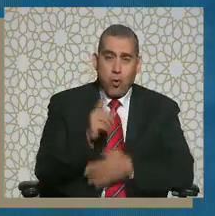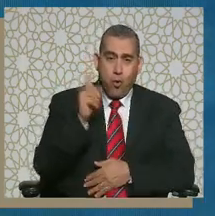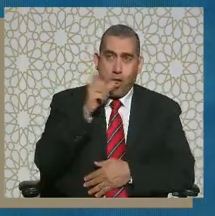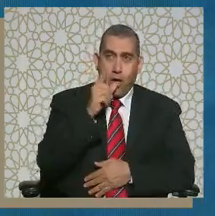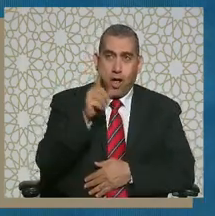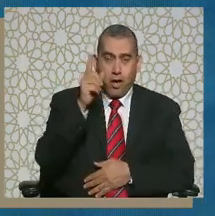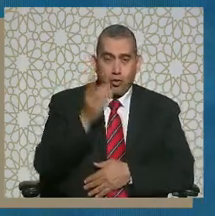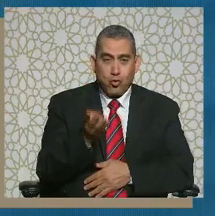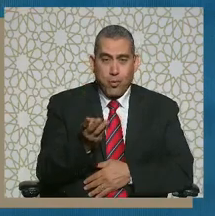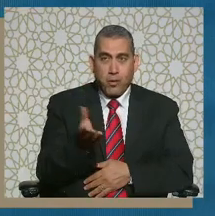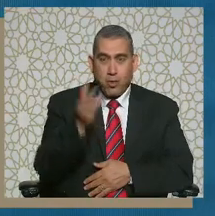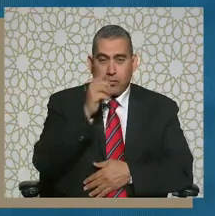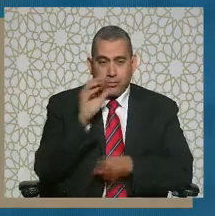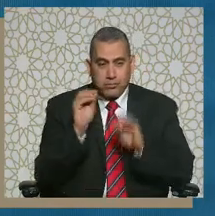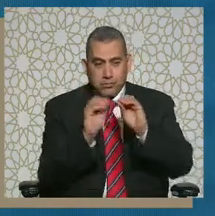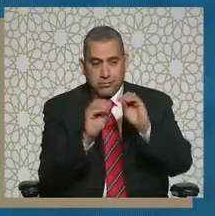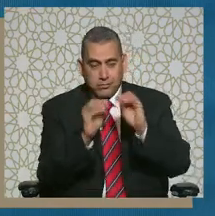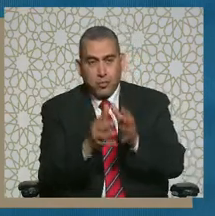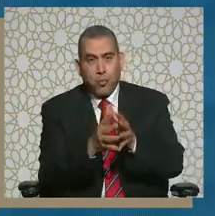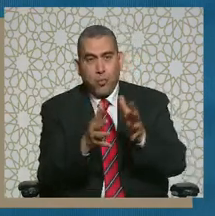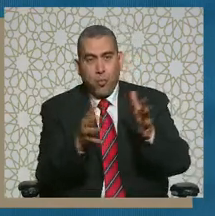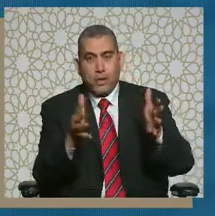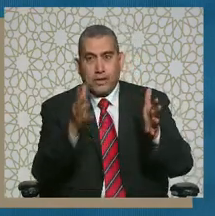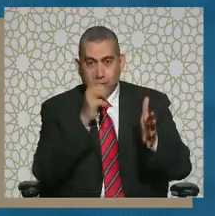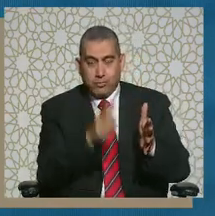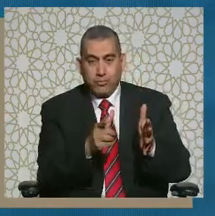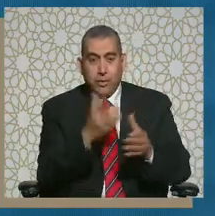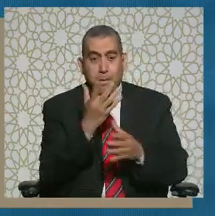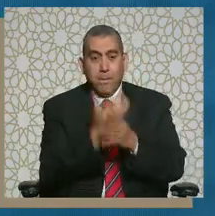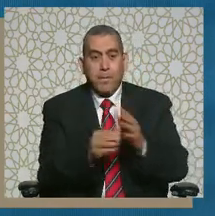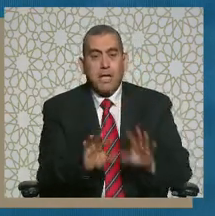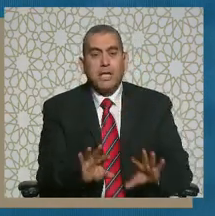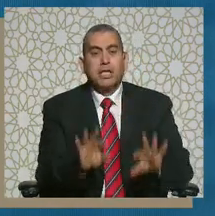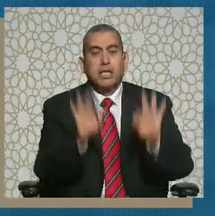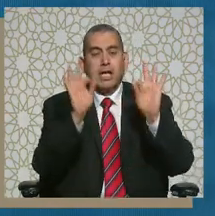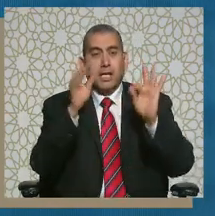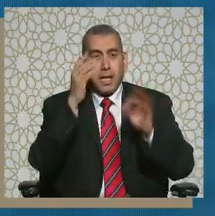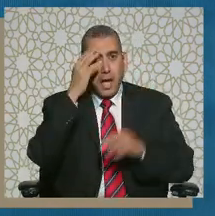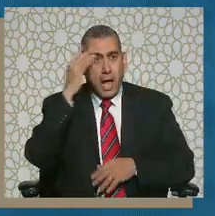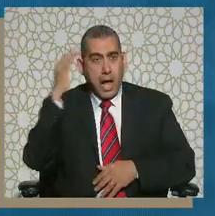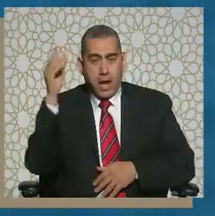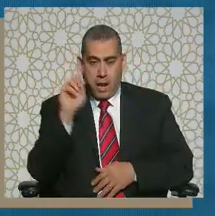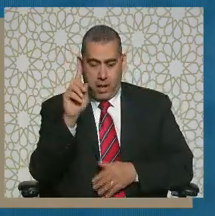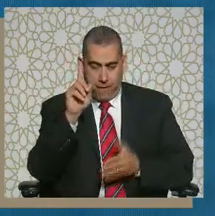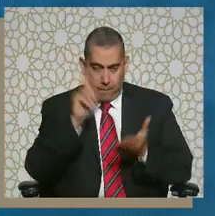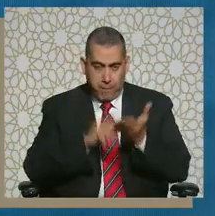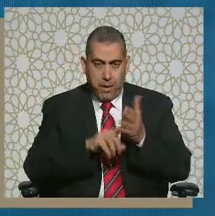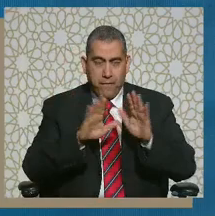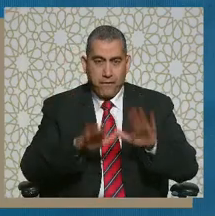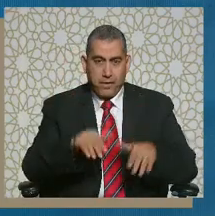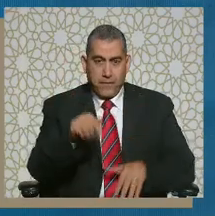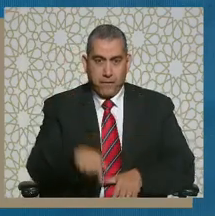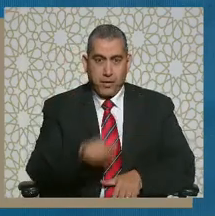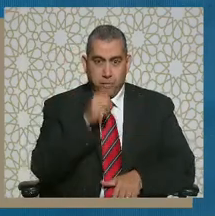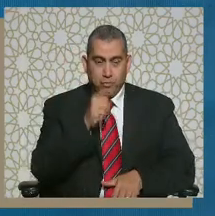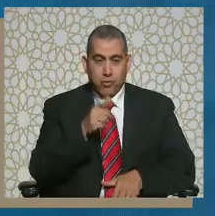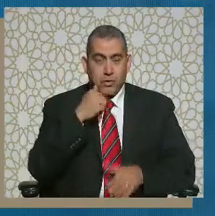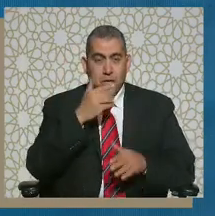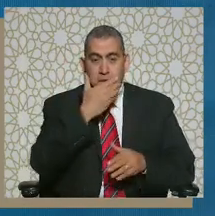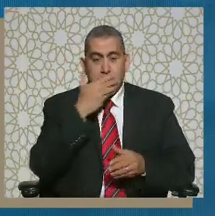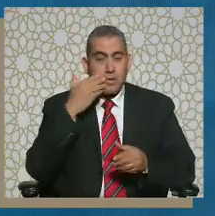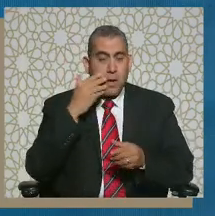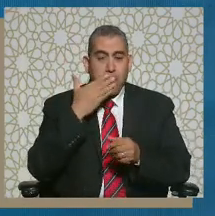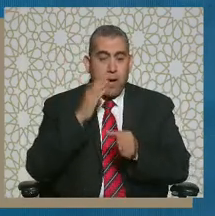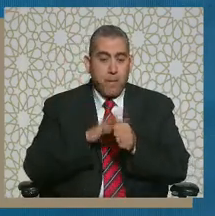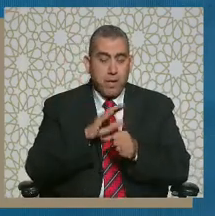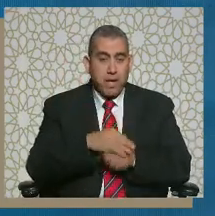وتعالى بيعلمك ويوسع عليك فالمي الاد الجديد مش خيال الميلاد الجديد حقيقه من صام رمضان ايمانا